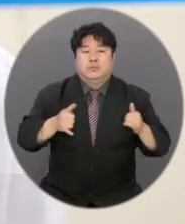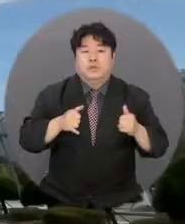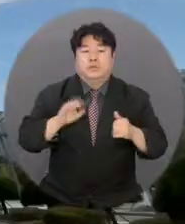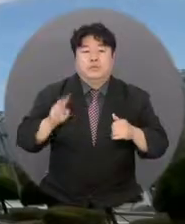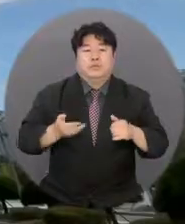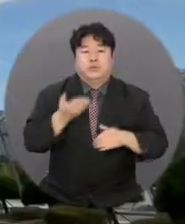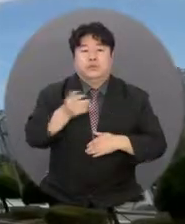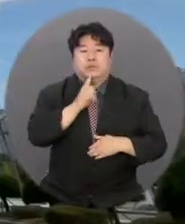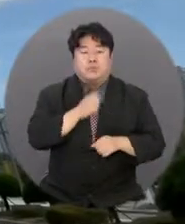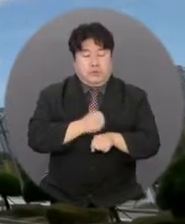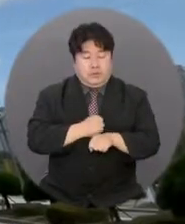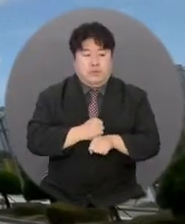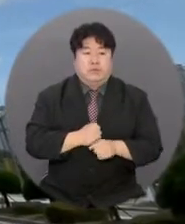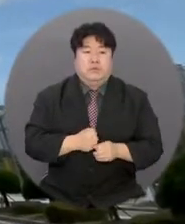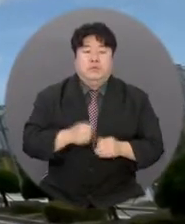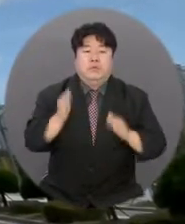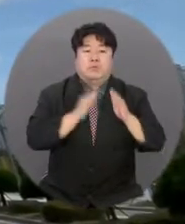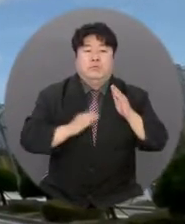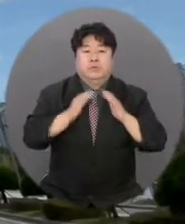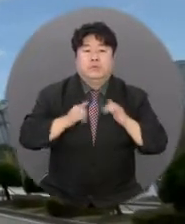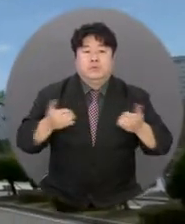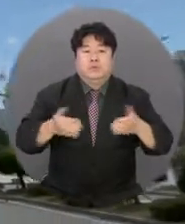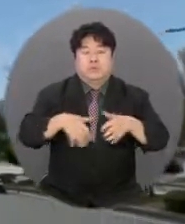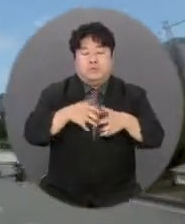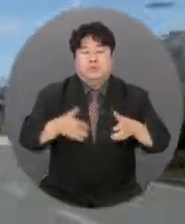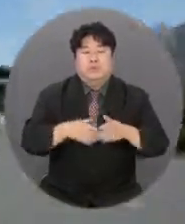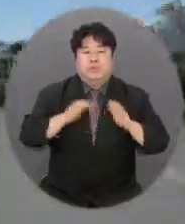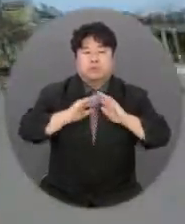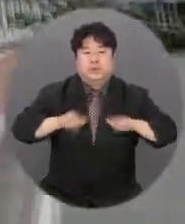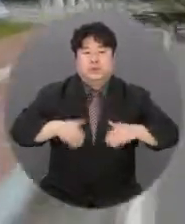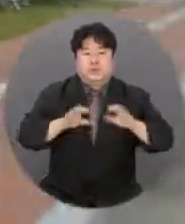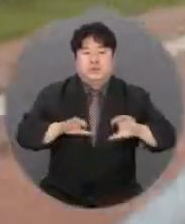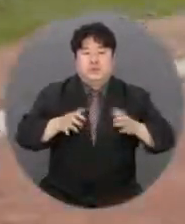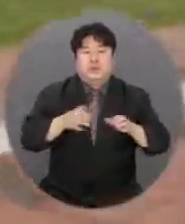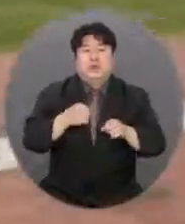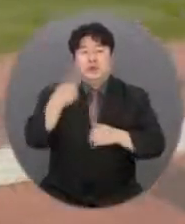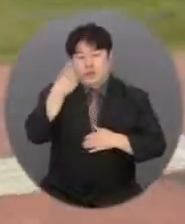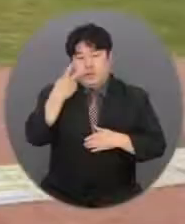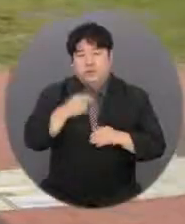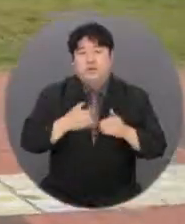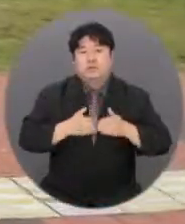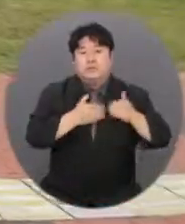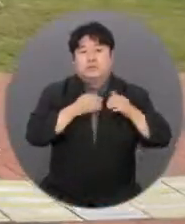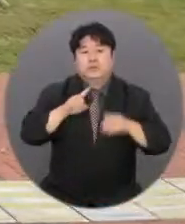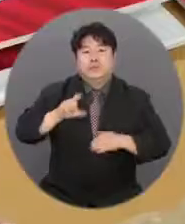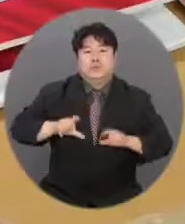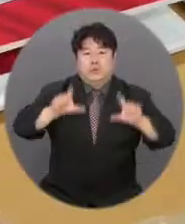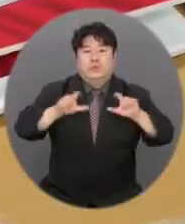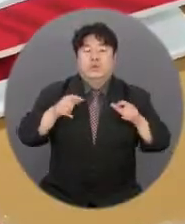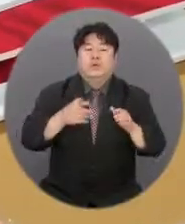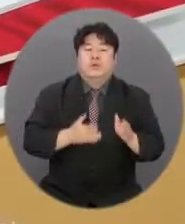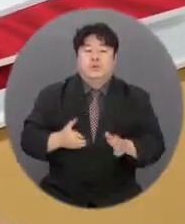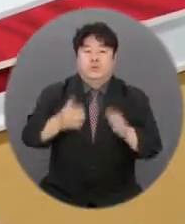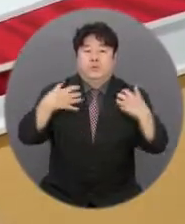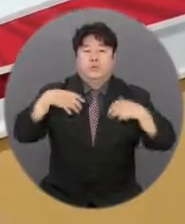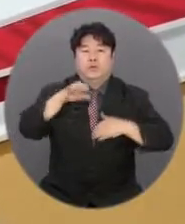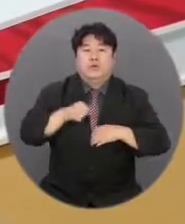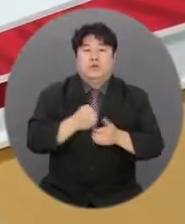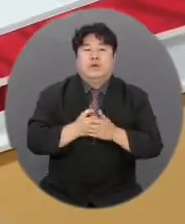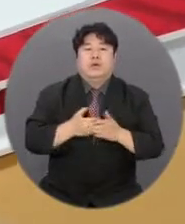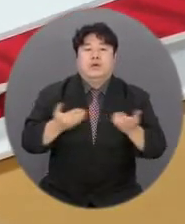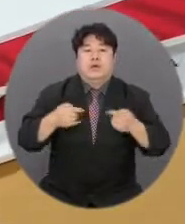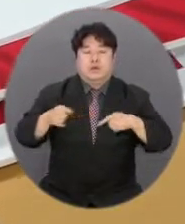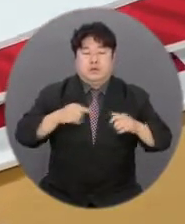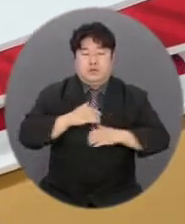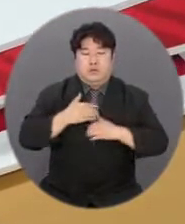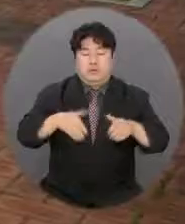것입니다. 공무원 노조는 전남도 국정감사가 진행되는 오는 15일 도청 앞에서 행정안전위를 상대로